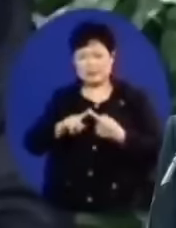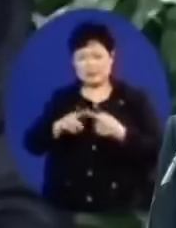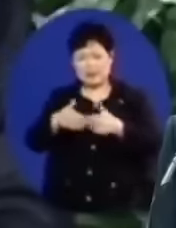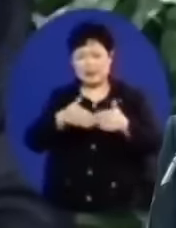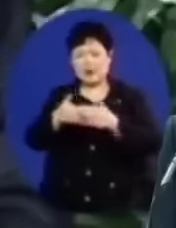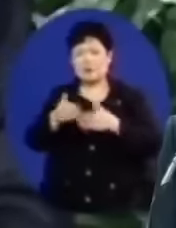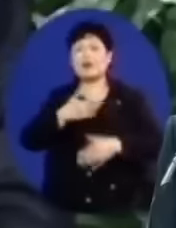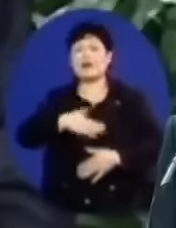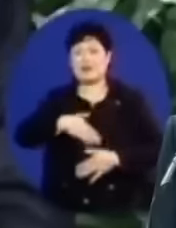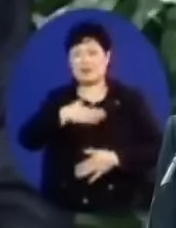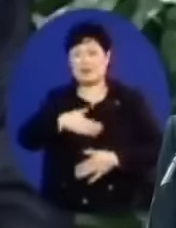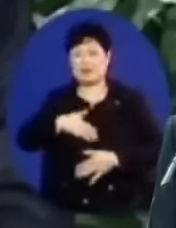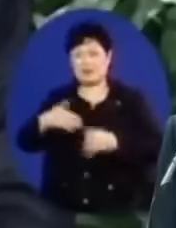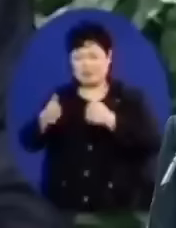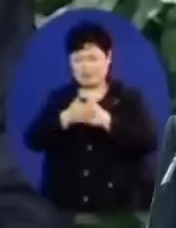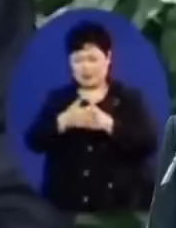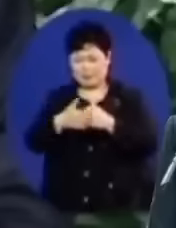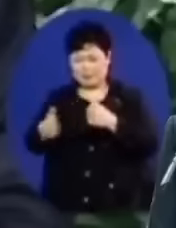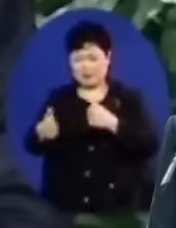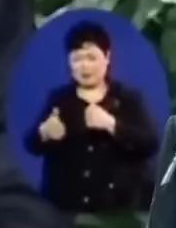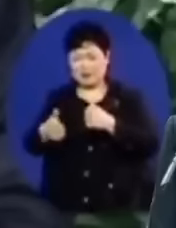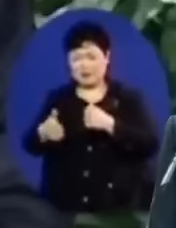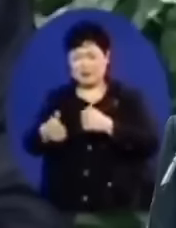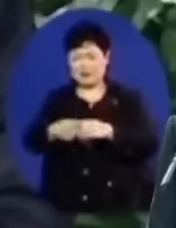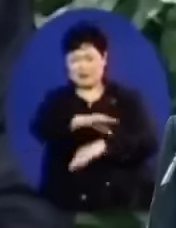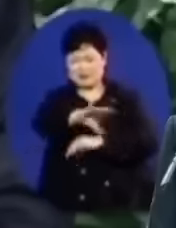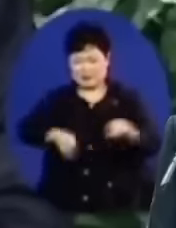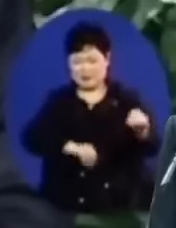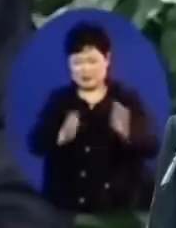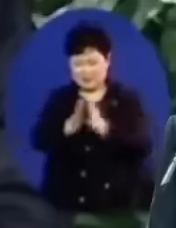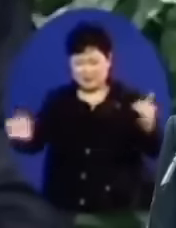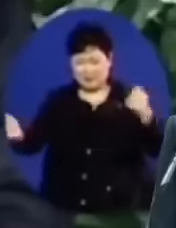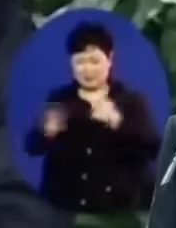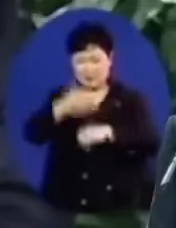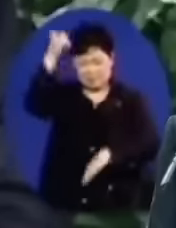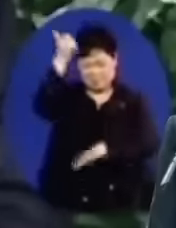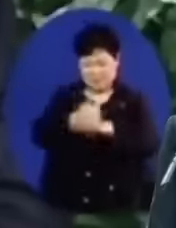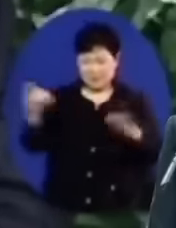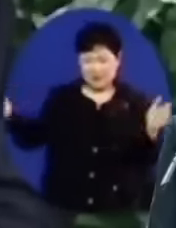경험으로 알기 때문에 기왕 시작한 짐에 끝까지 가겠다.